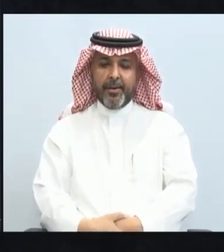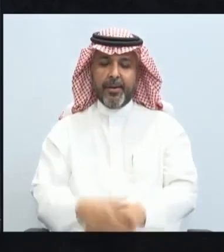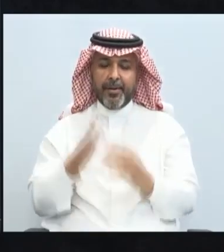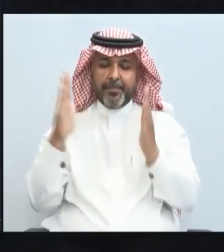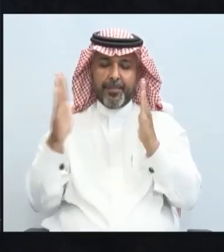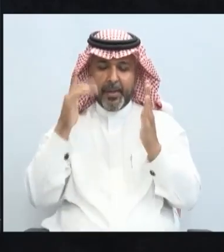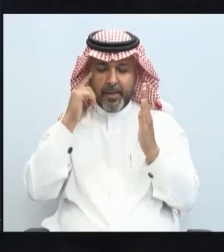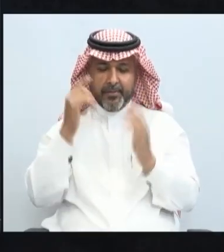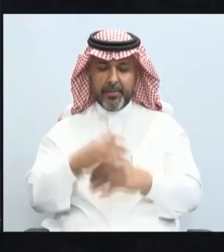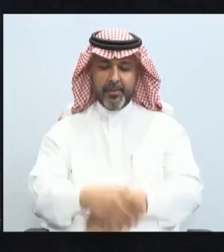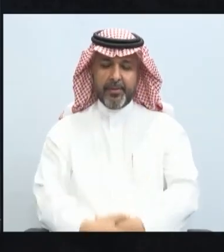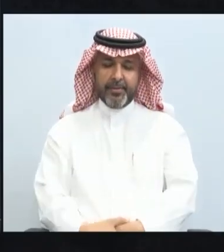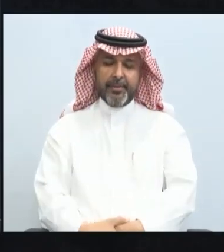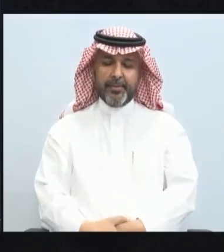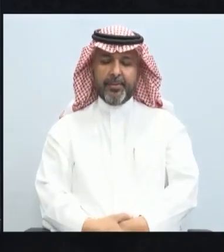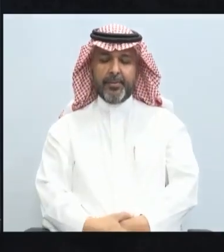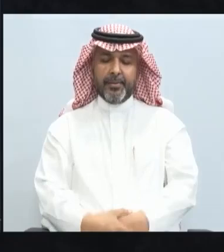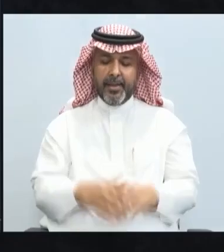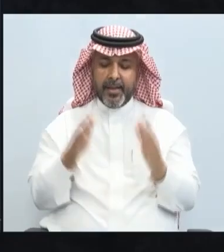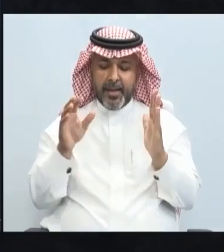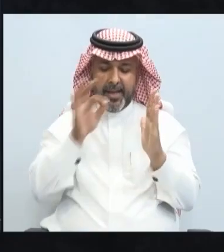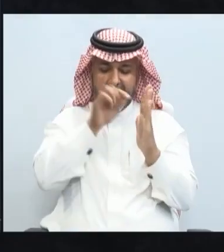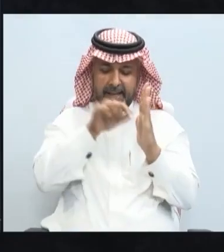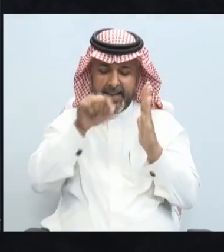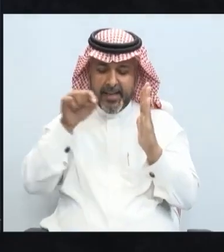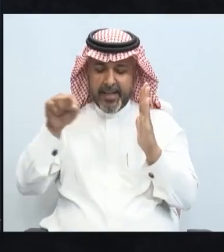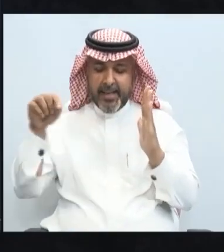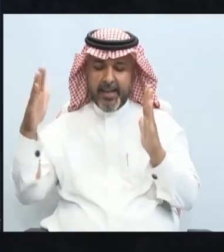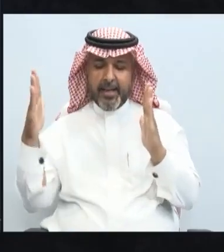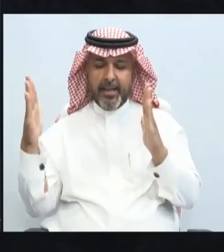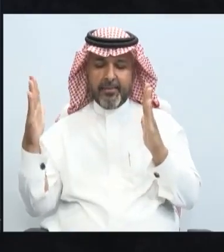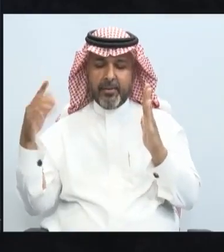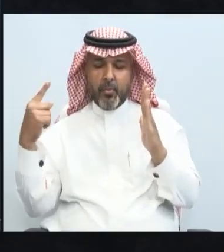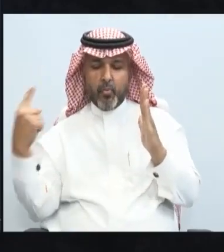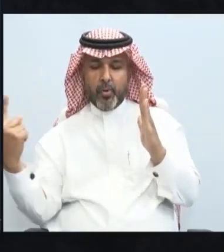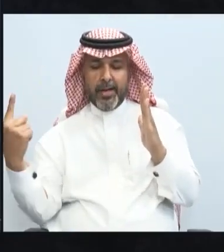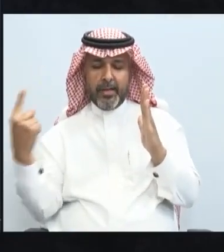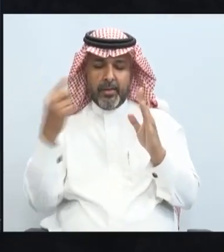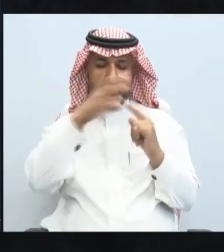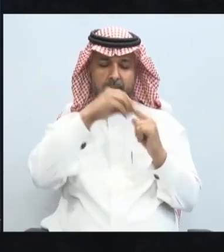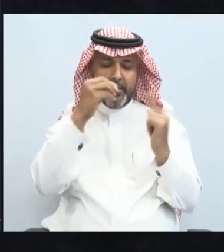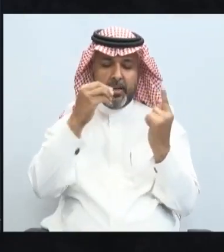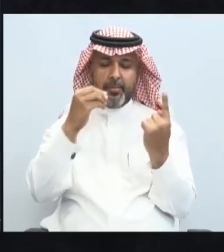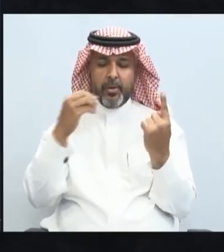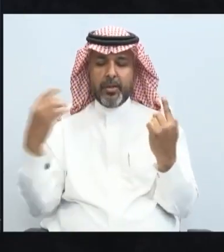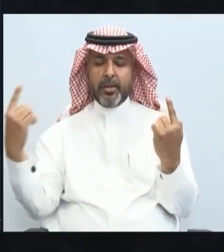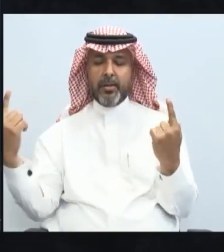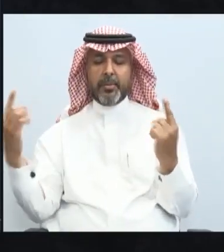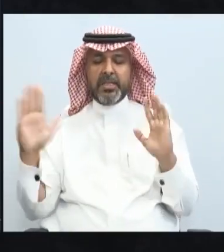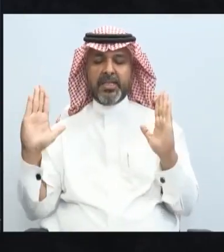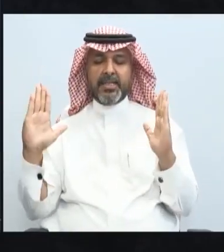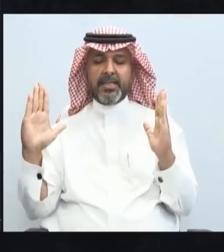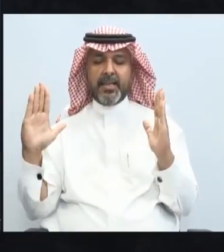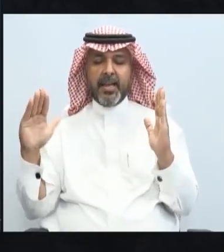واحد وموجب واحد لذلك لاحظ الداله تتذبذب ما بين السالب واحد والموجب واحد تصعد وتنزل فهذه الساين والكوساين